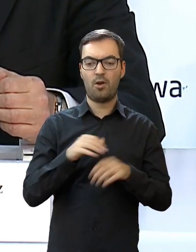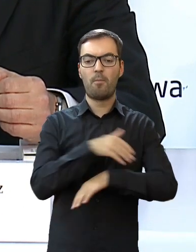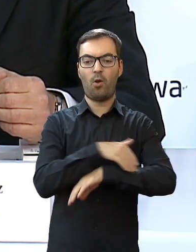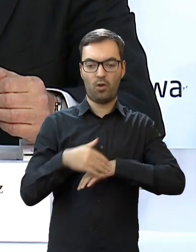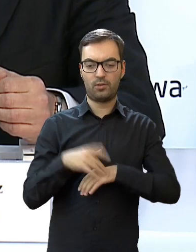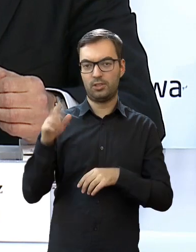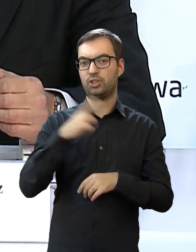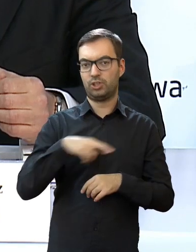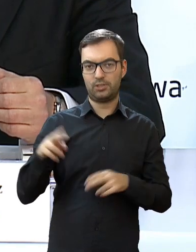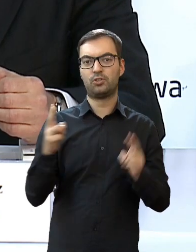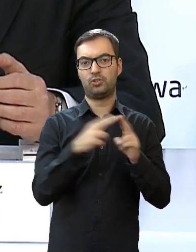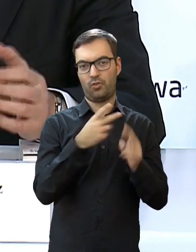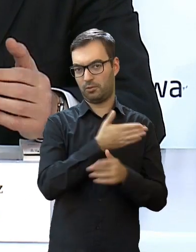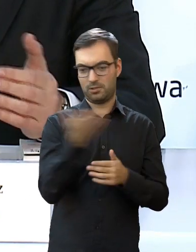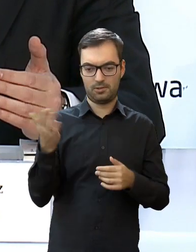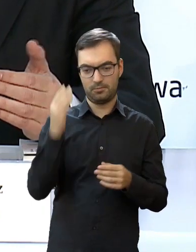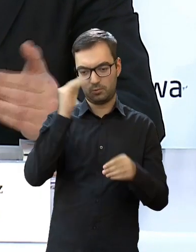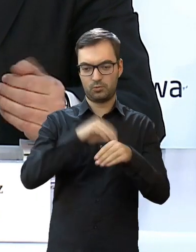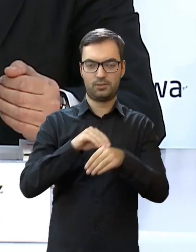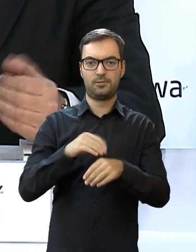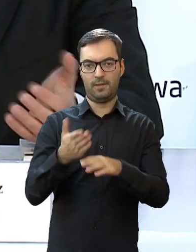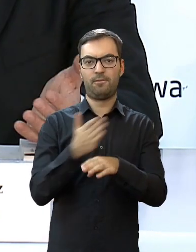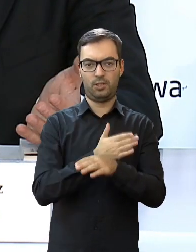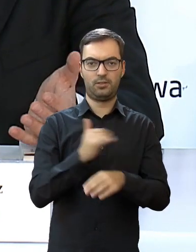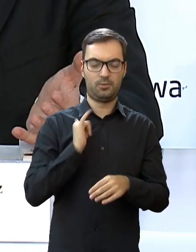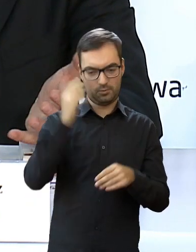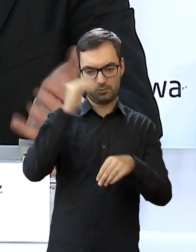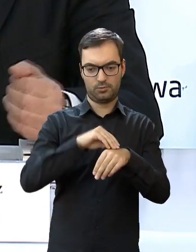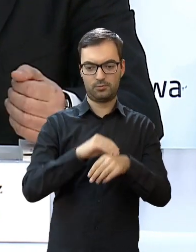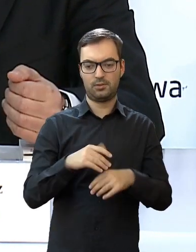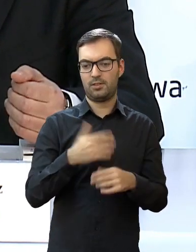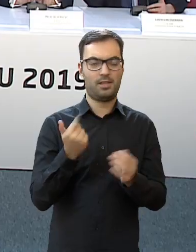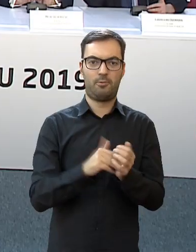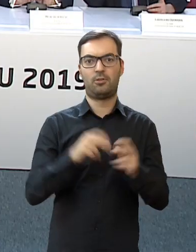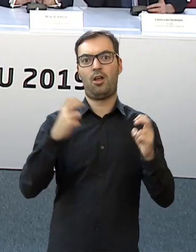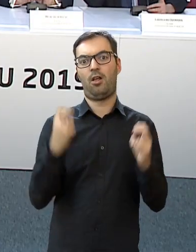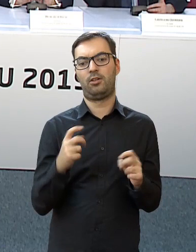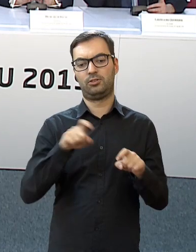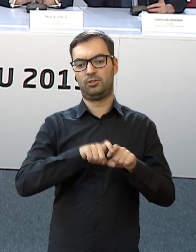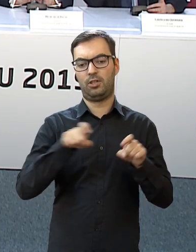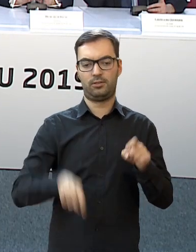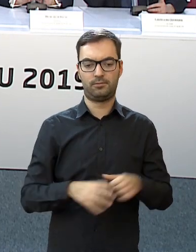Pan Rzecznik skontaktuje się z Państwem, żeby z wyprzedzeniem takim, żebyście przyjść. Bo nie ma potrzeby, jeśli Państwo siedzieli.